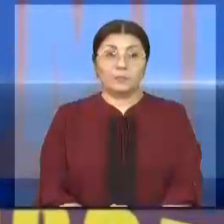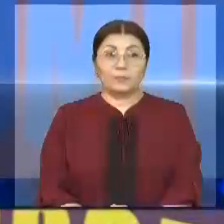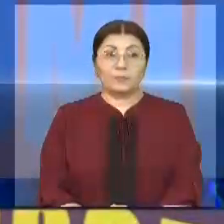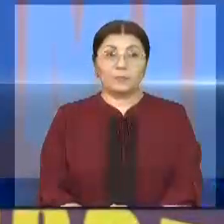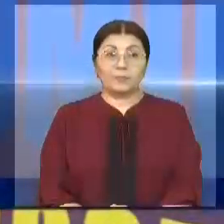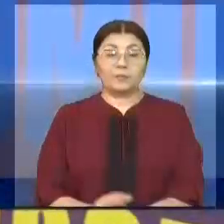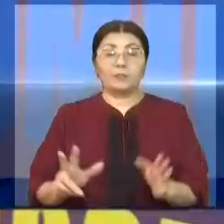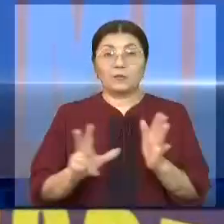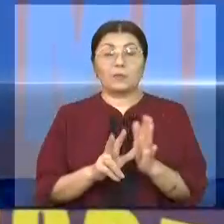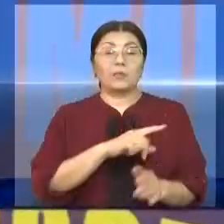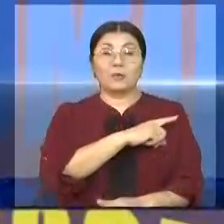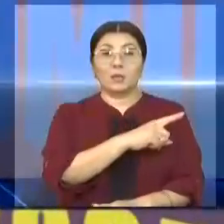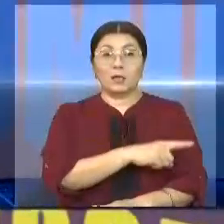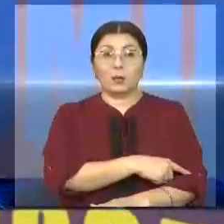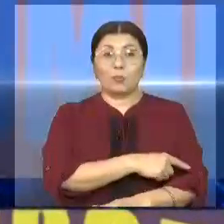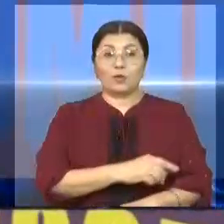энергия қуатын